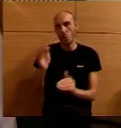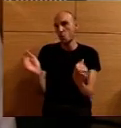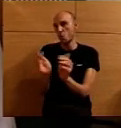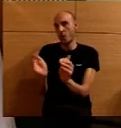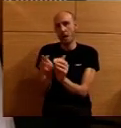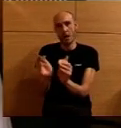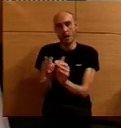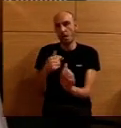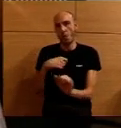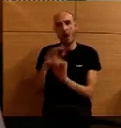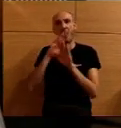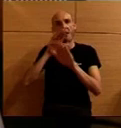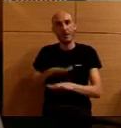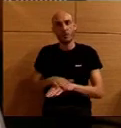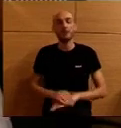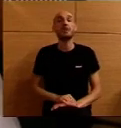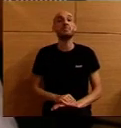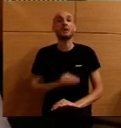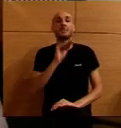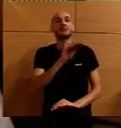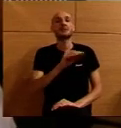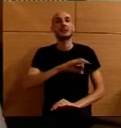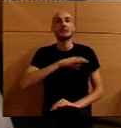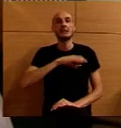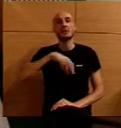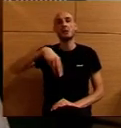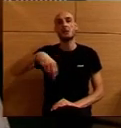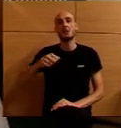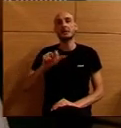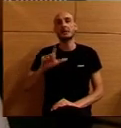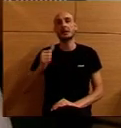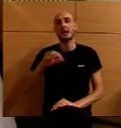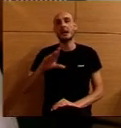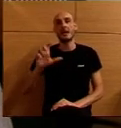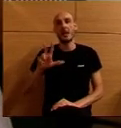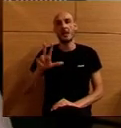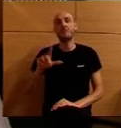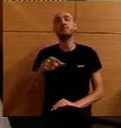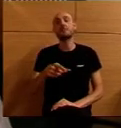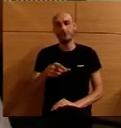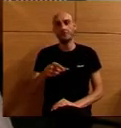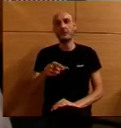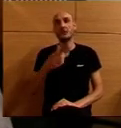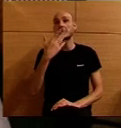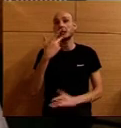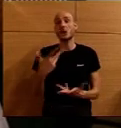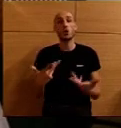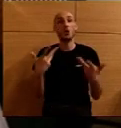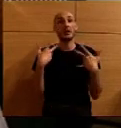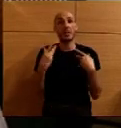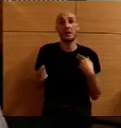en estos pobles. Senyor Mascarell, si tenim que dotar-lo de més competències i tenim que dotar-lo de més recursos, el